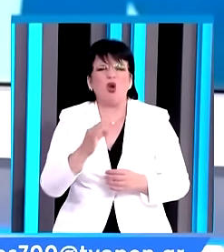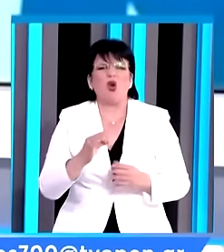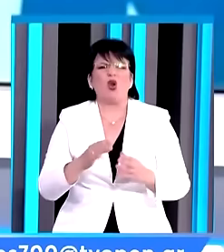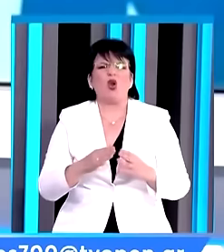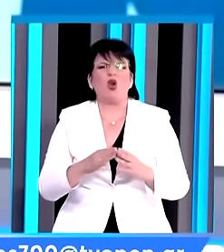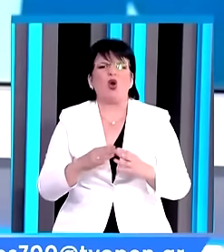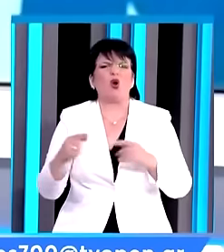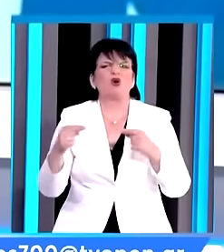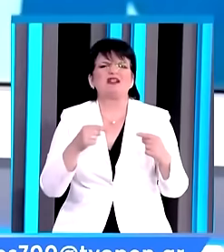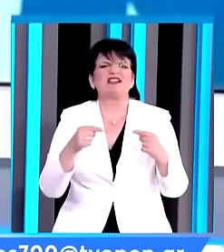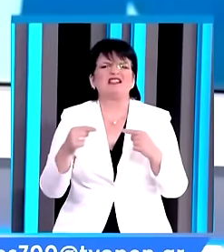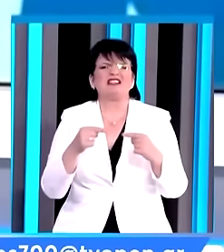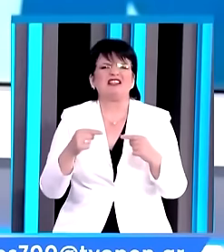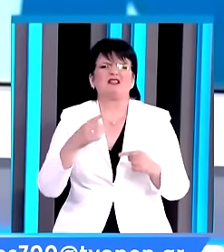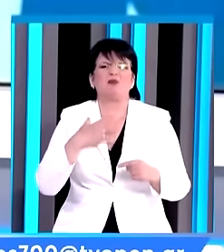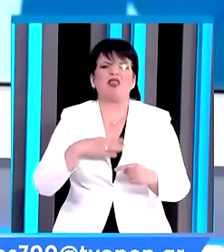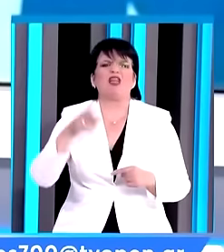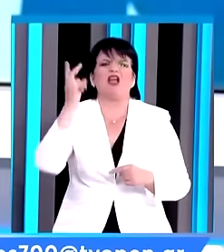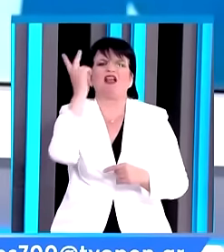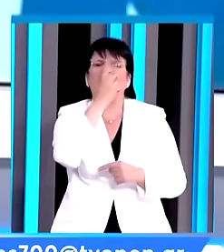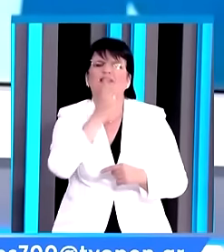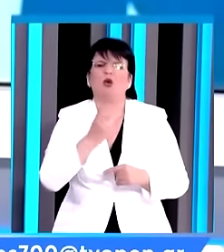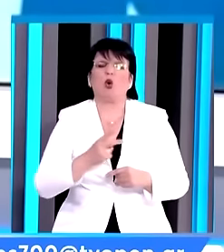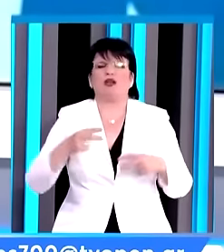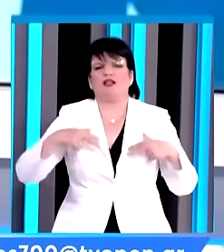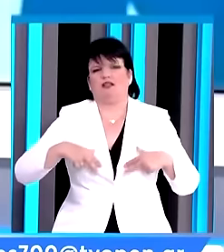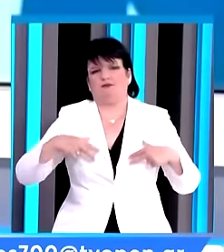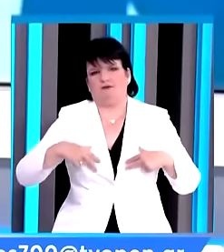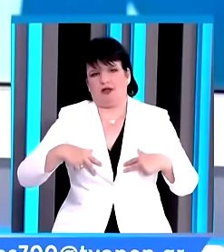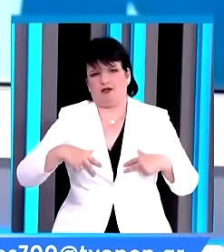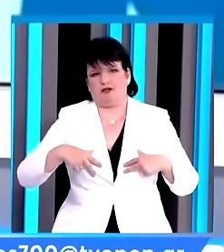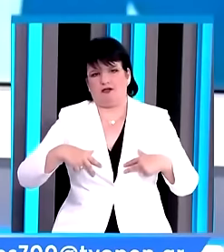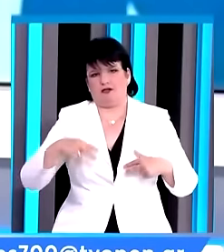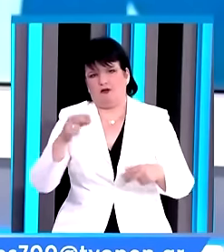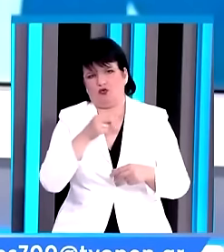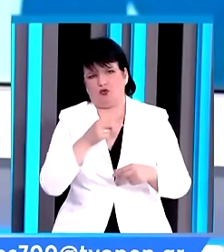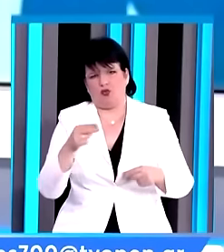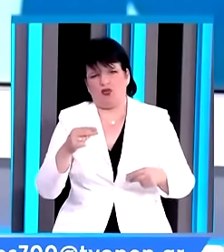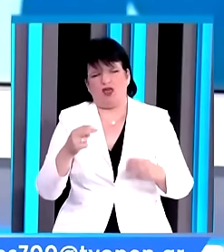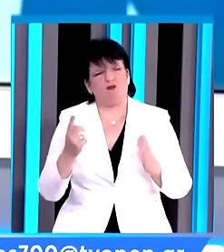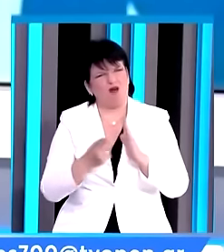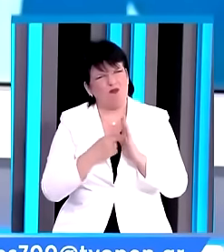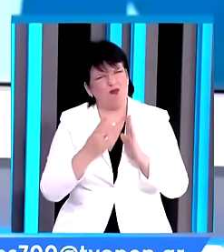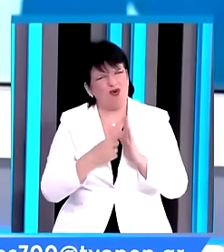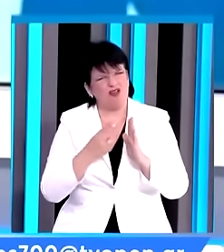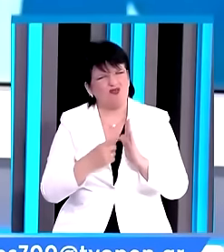η αντιπολίτευση να θέλει να κατηγορεί την κυβέρνηση. Και ξέρετε ότι για το θέμα αυτό έχω μιλήσει